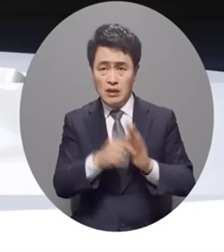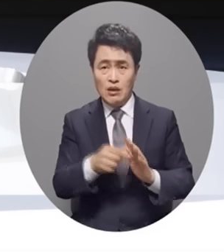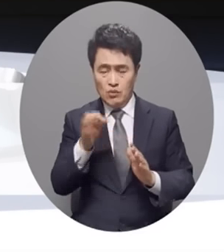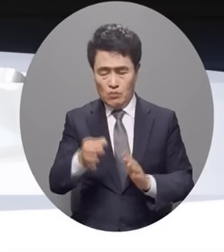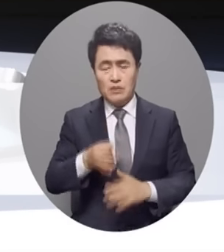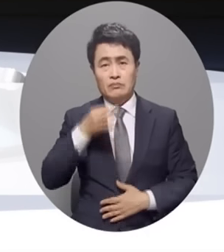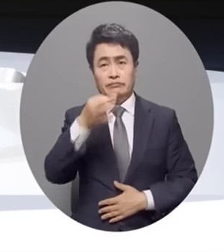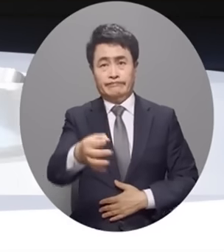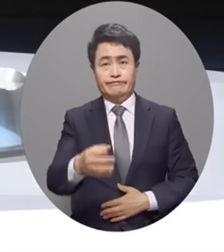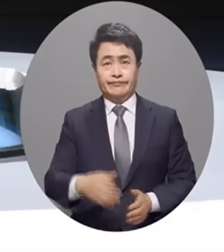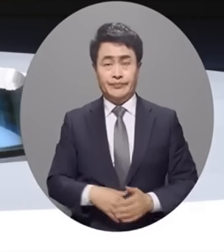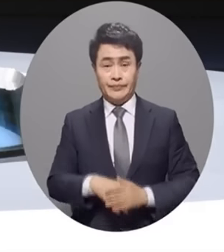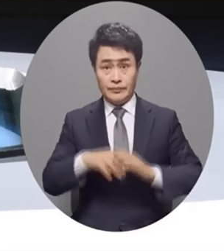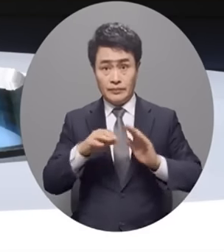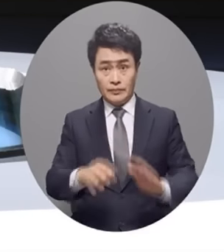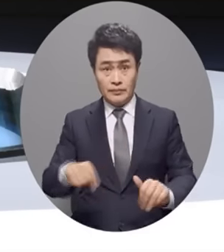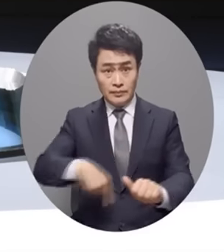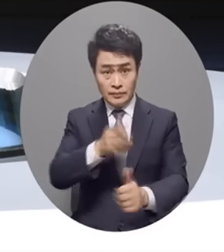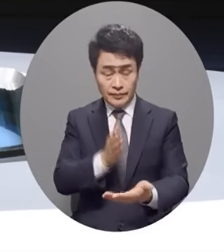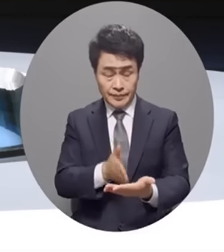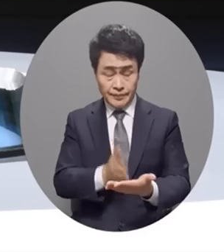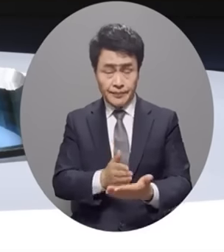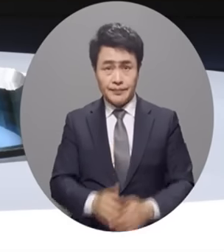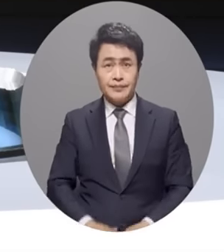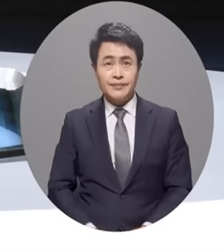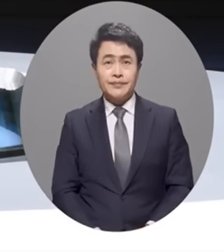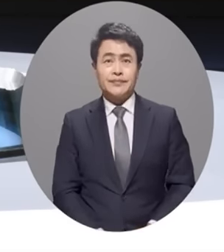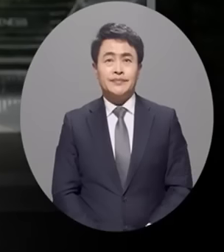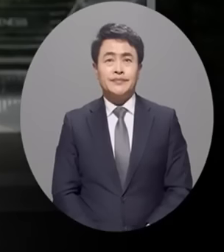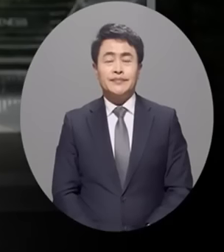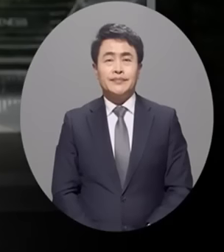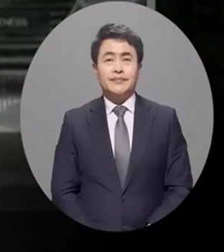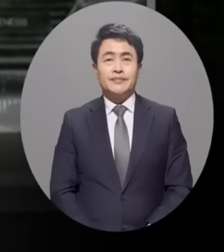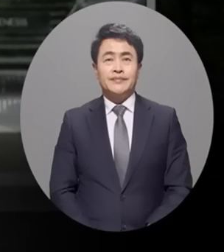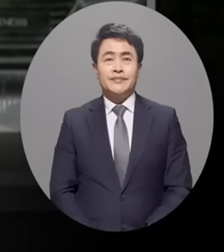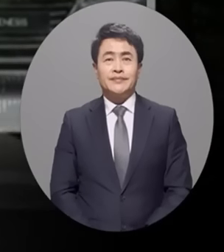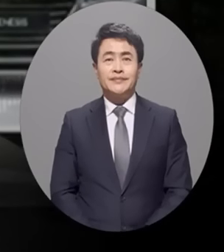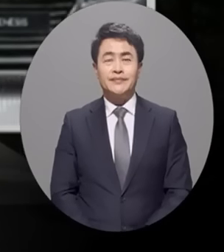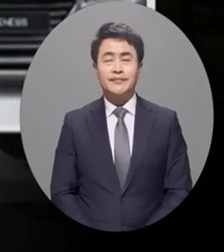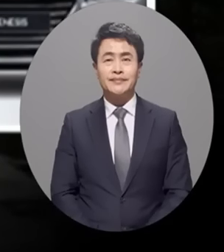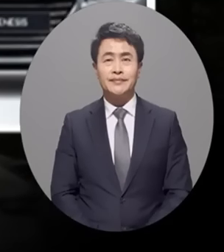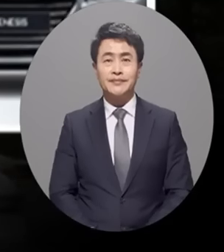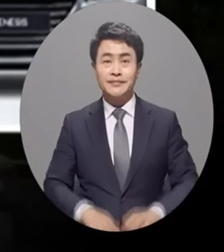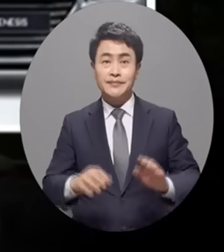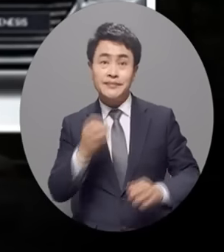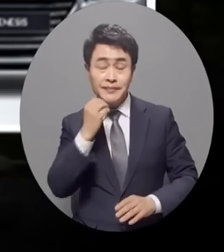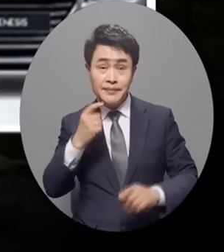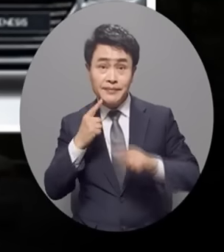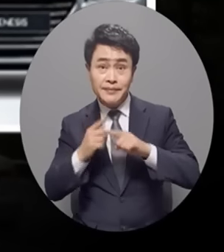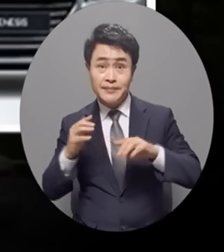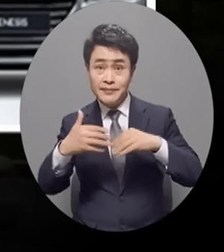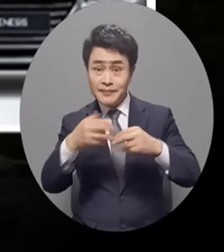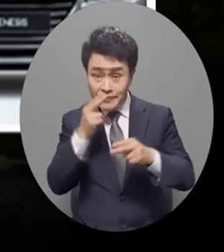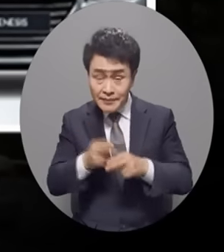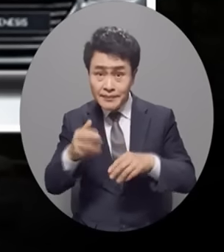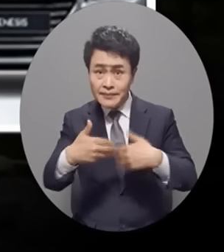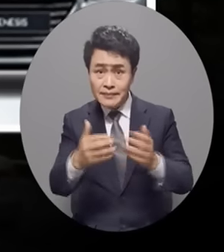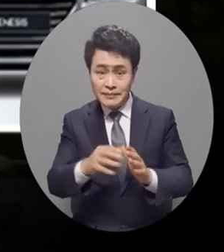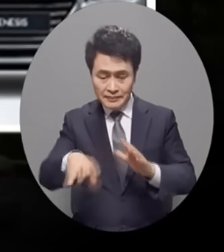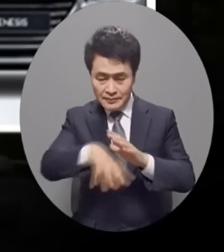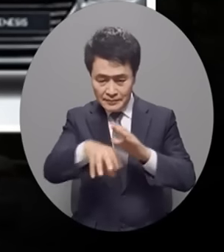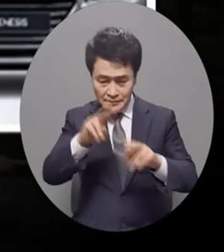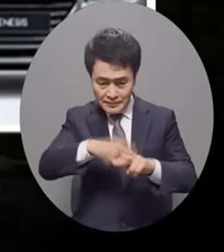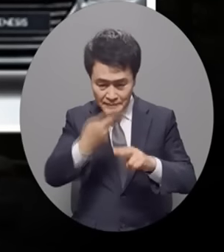내게 됐습니다 군현 기자가 자세히 전해드립니다 플스 경품행사 응모권입니다